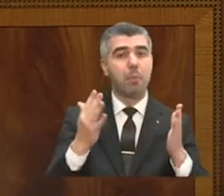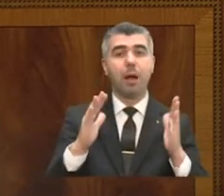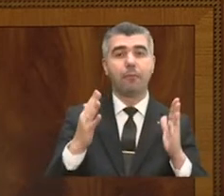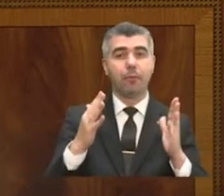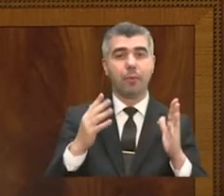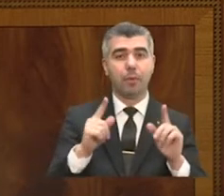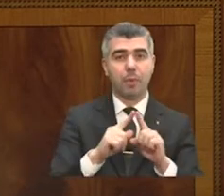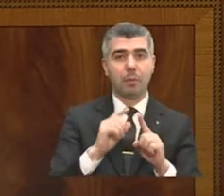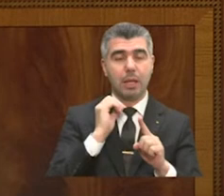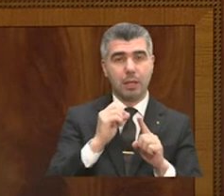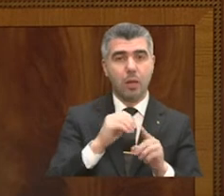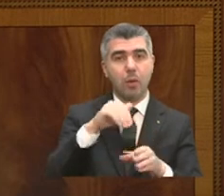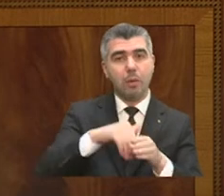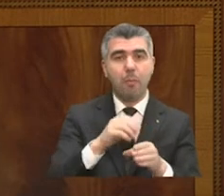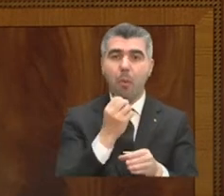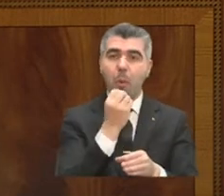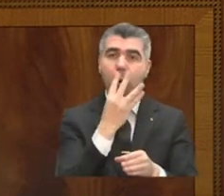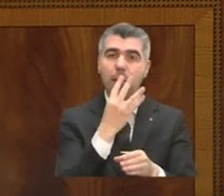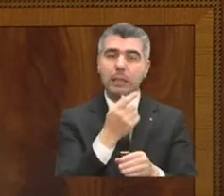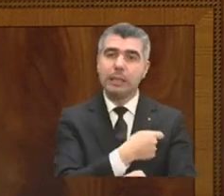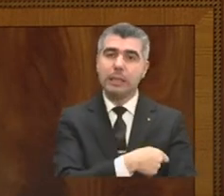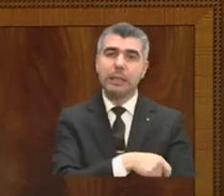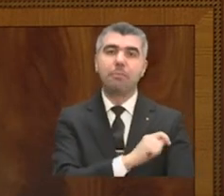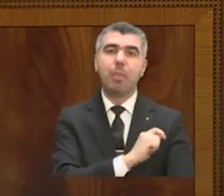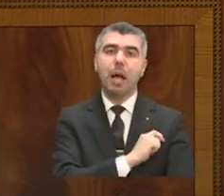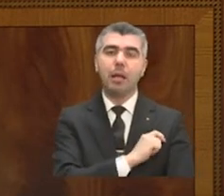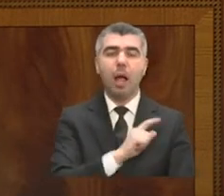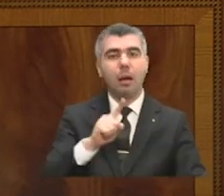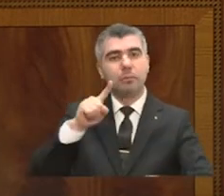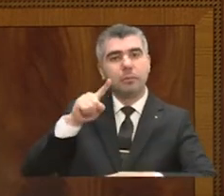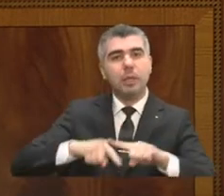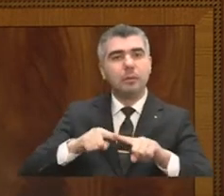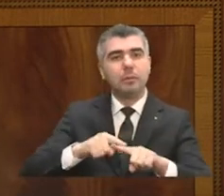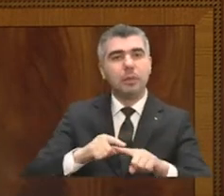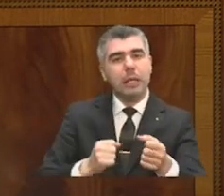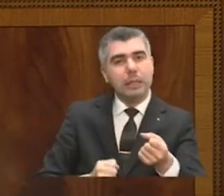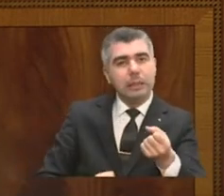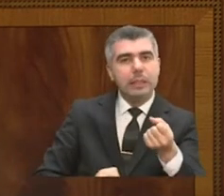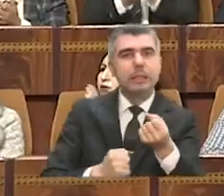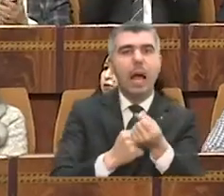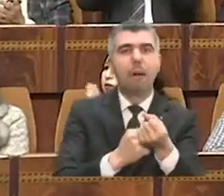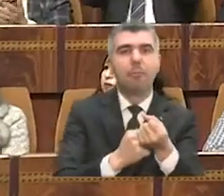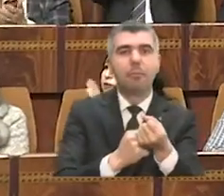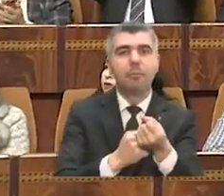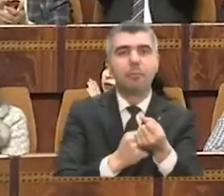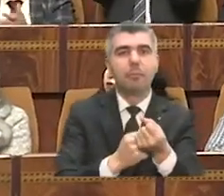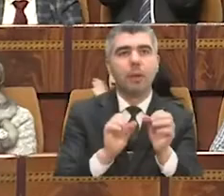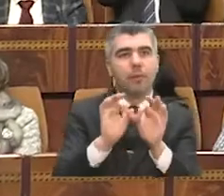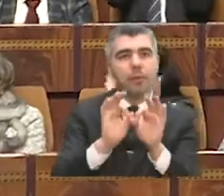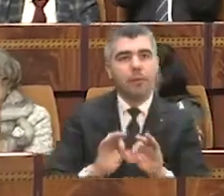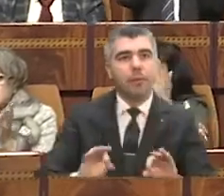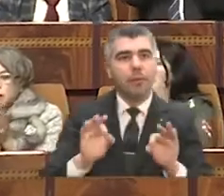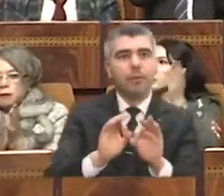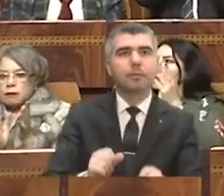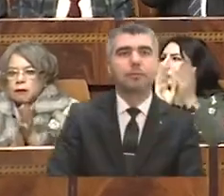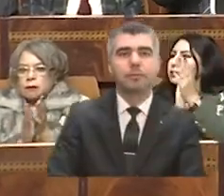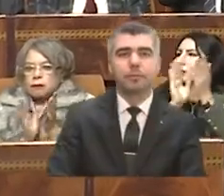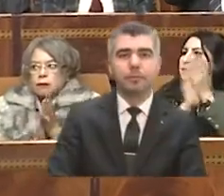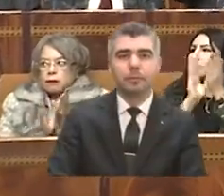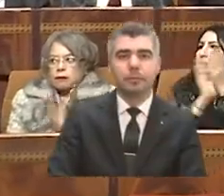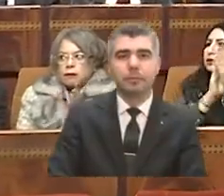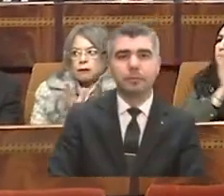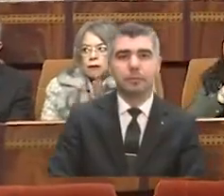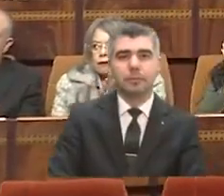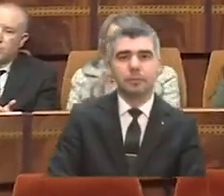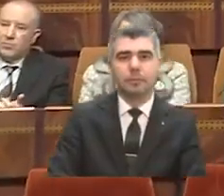en réaffirmant la souveraineté du Maroc. Et je voudrais saluer nos partenaires espagnols qui ont